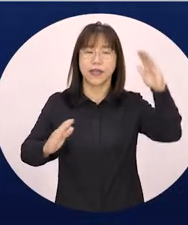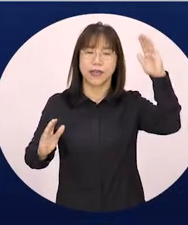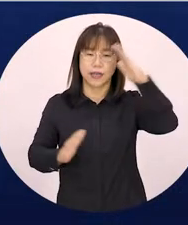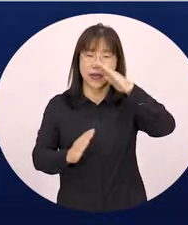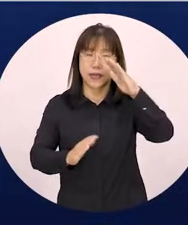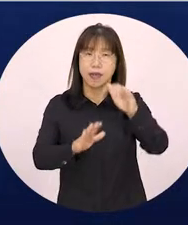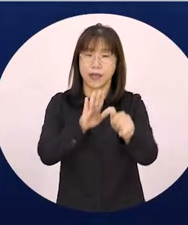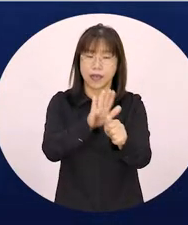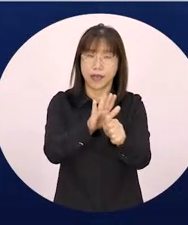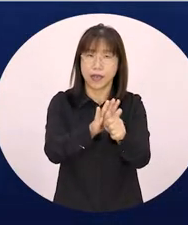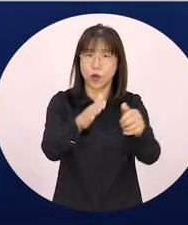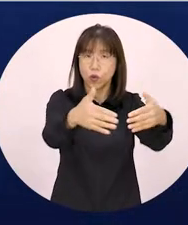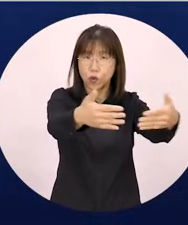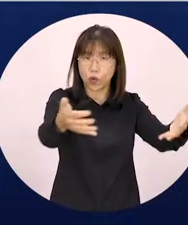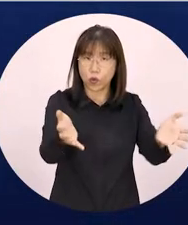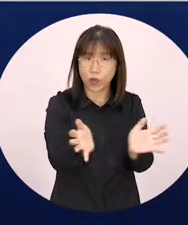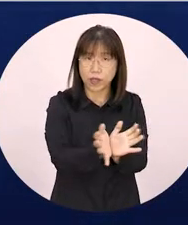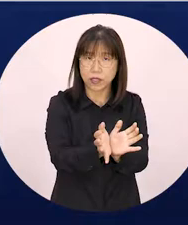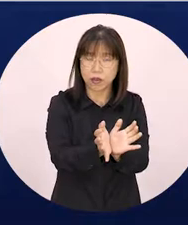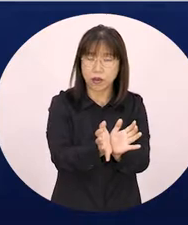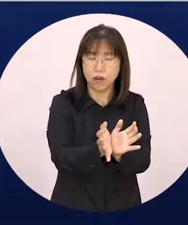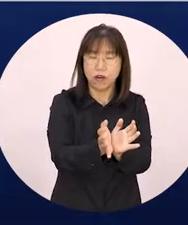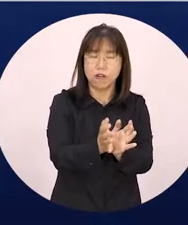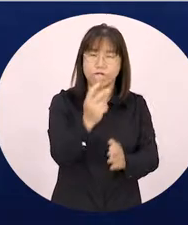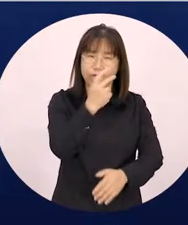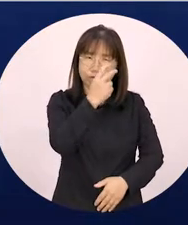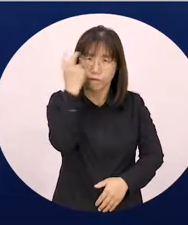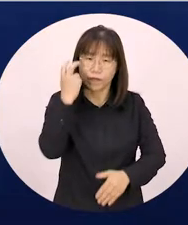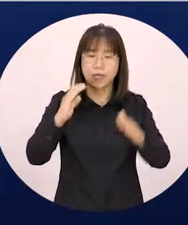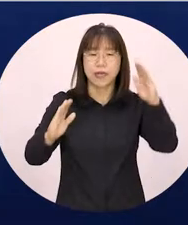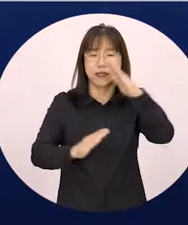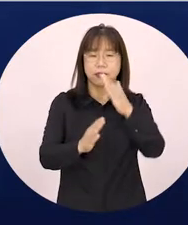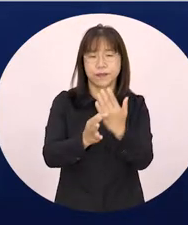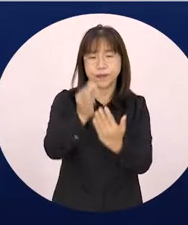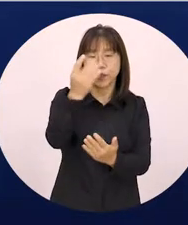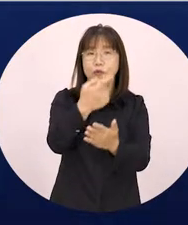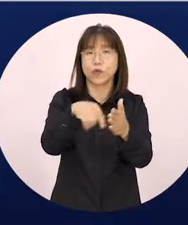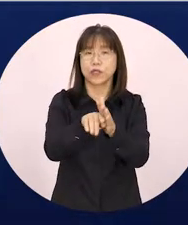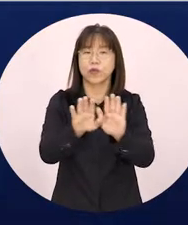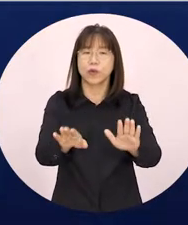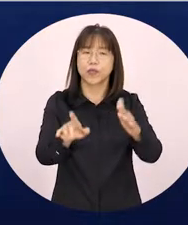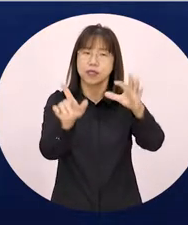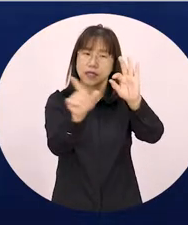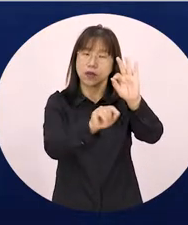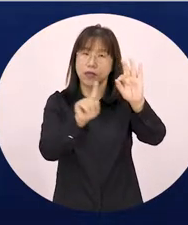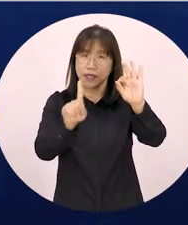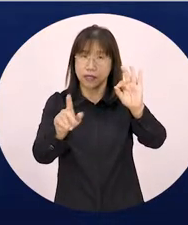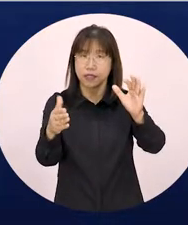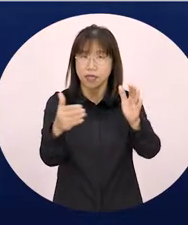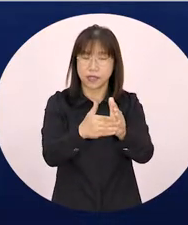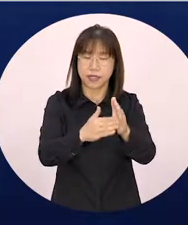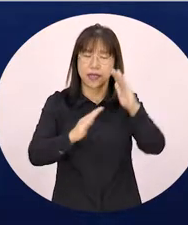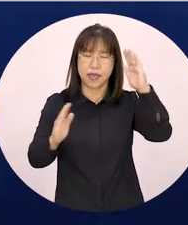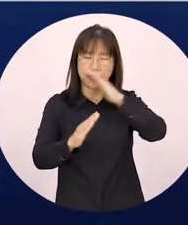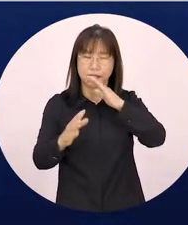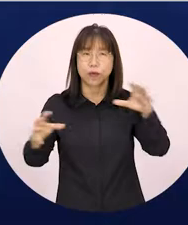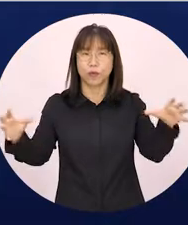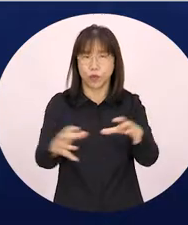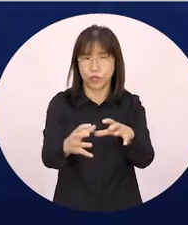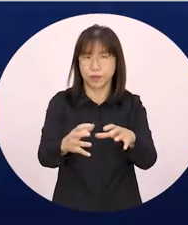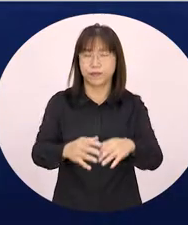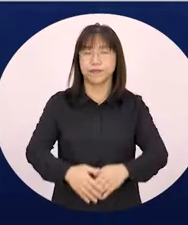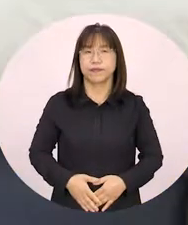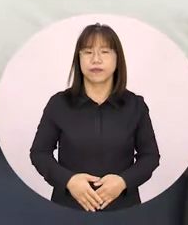강서구 장학회에서 우수한 지역인재 양성을 위해 오는 10월 1일까지 행복 장학생을 모집합니다.